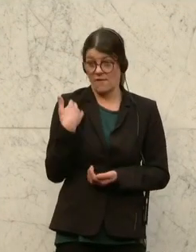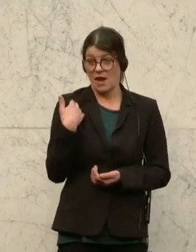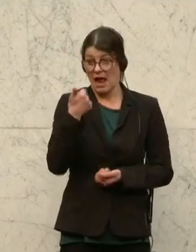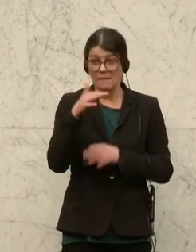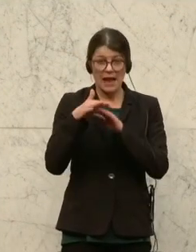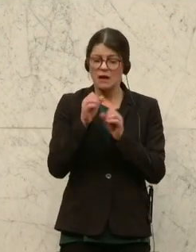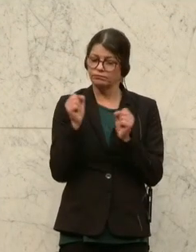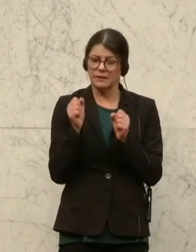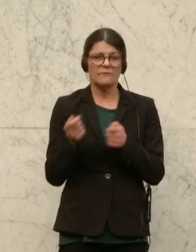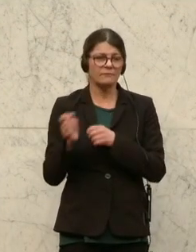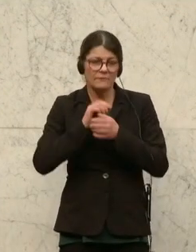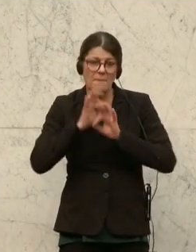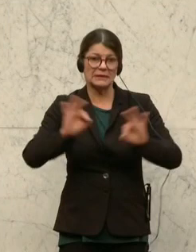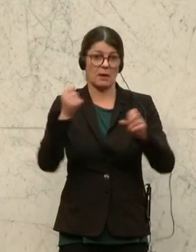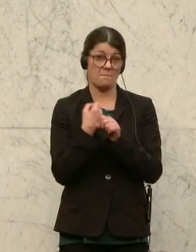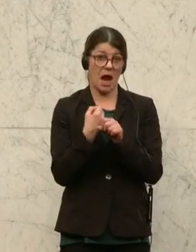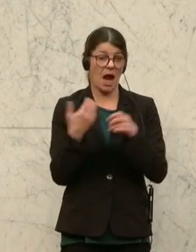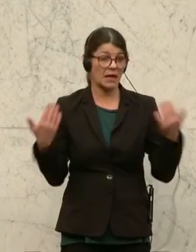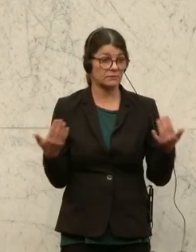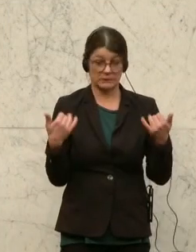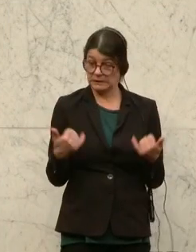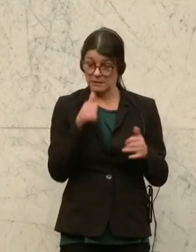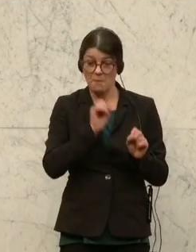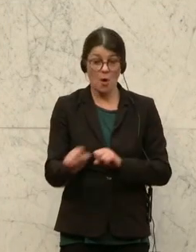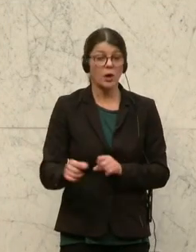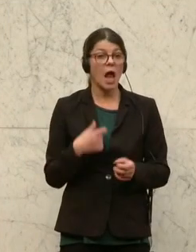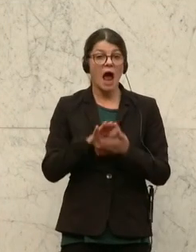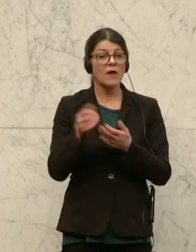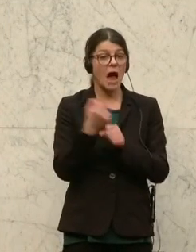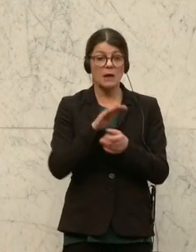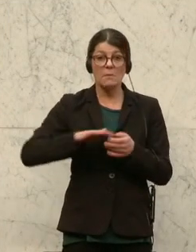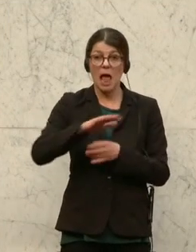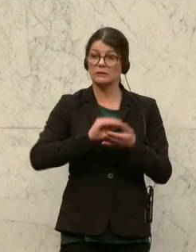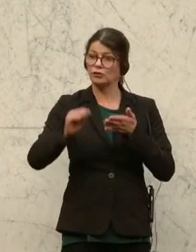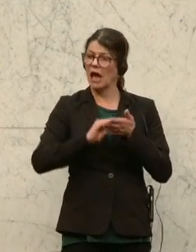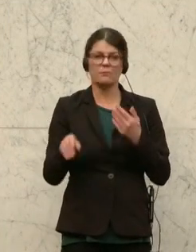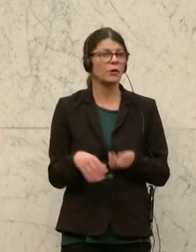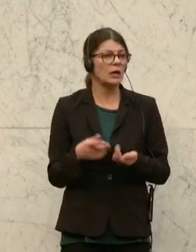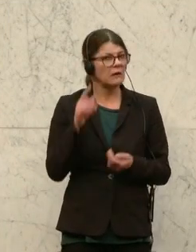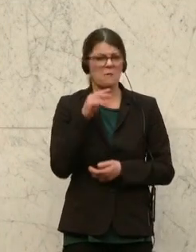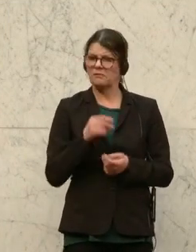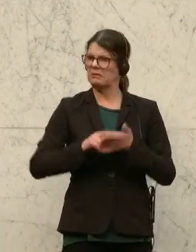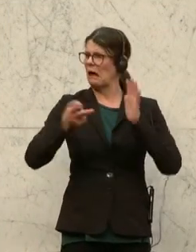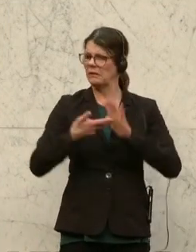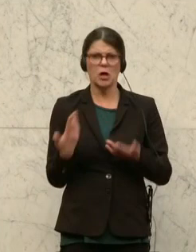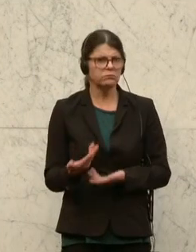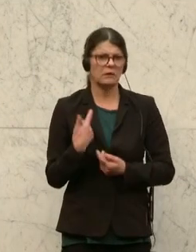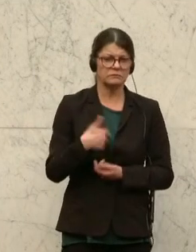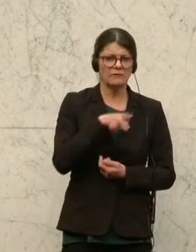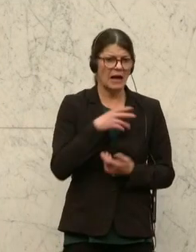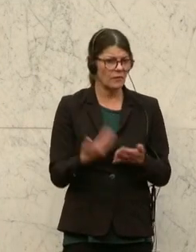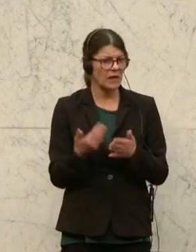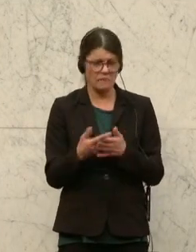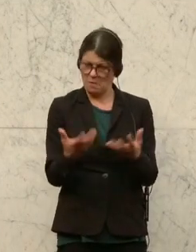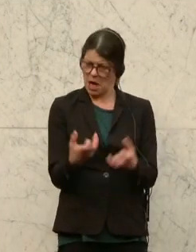massive Verbesserungen gebracht hat, weil es jetzt nicht mehr möglich ist, dass man die Arbeitsplatzbeschreibungen weiß. Ich klingt alles sehr technisch, da sind wir zuständig, deshalb weiß ich